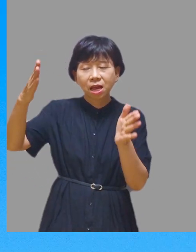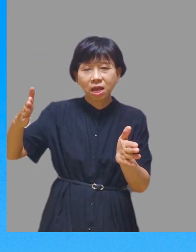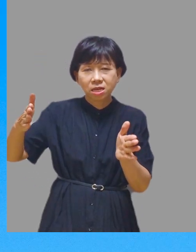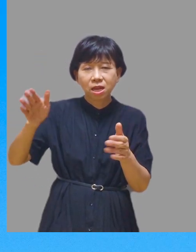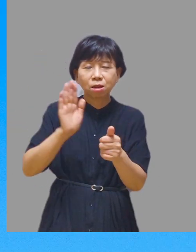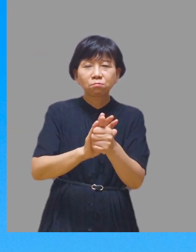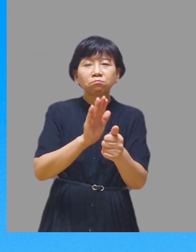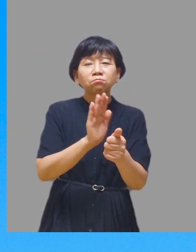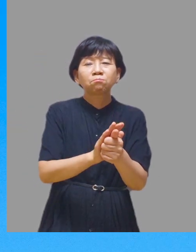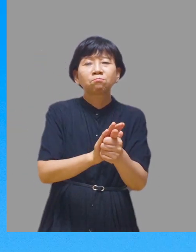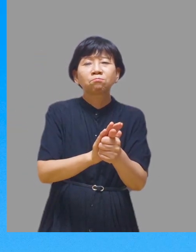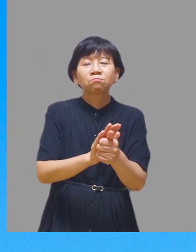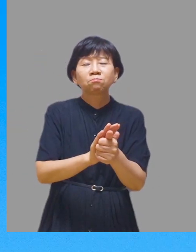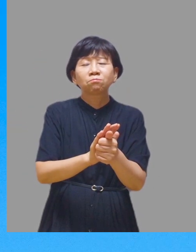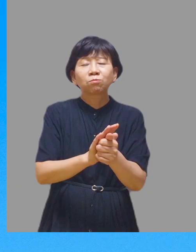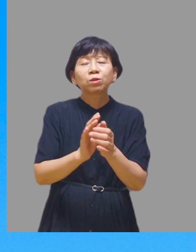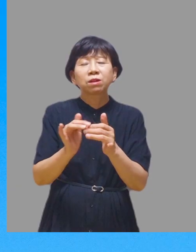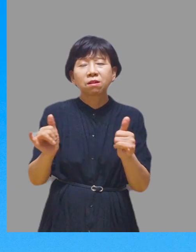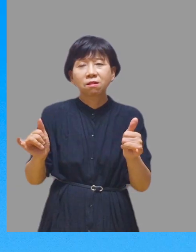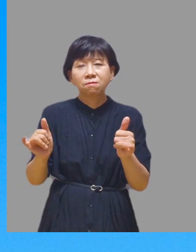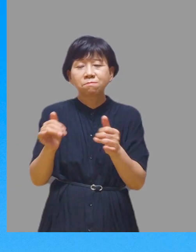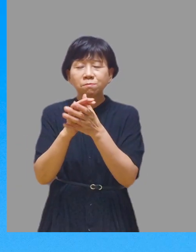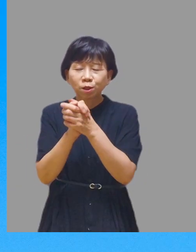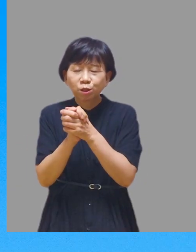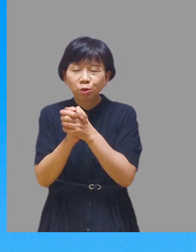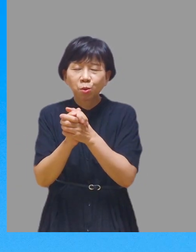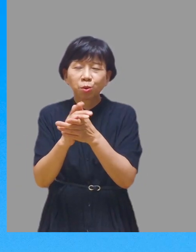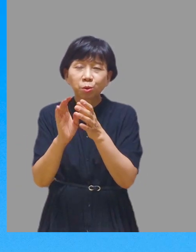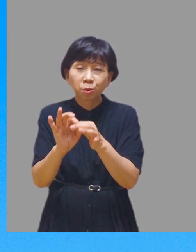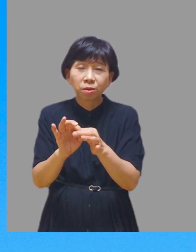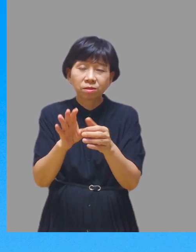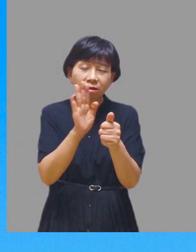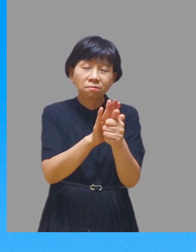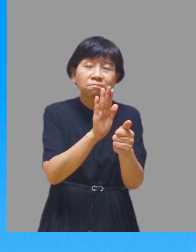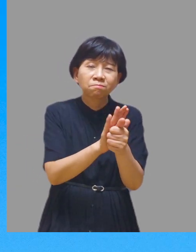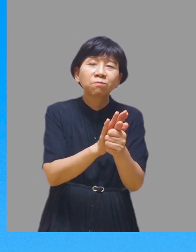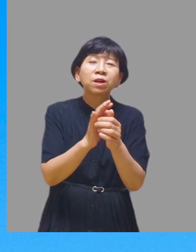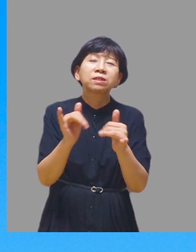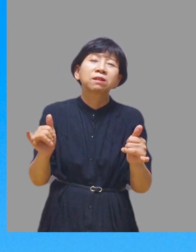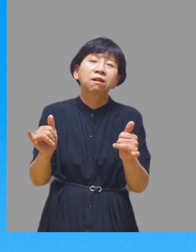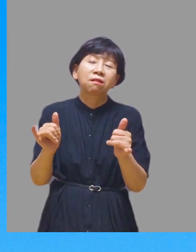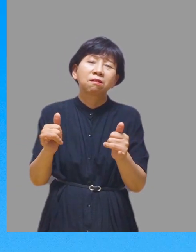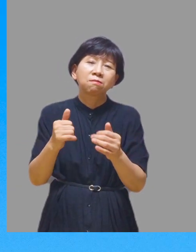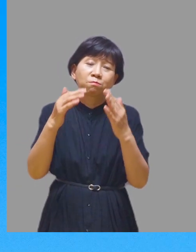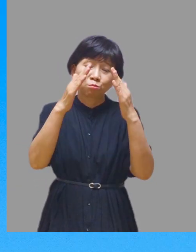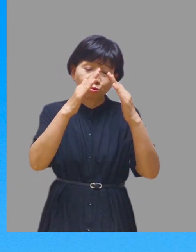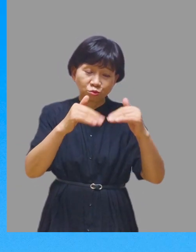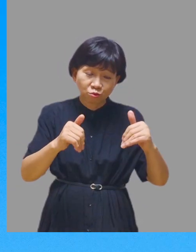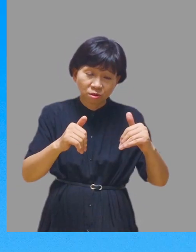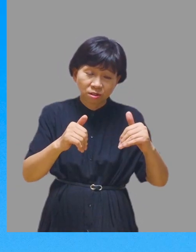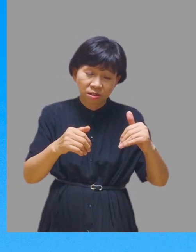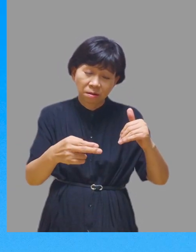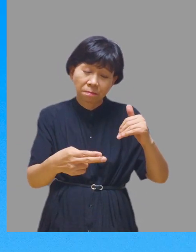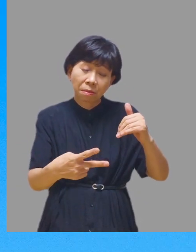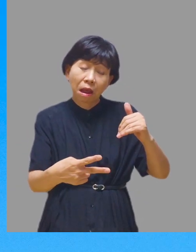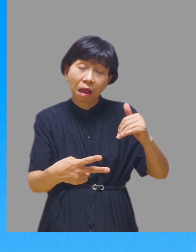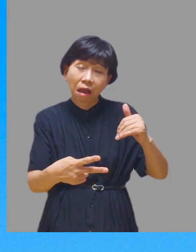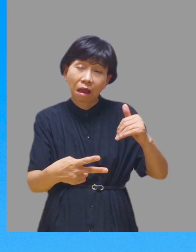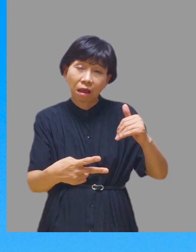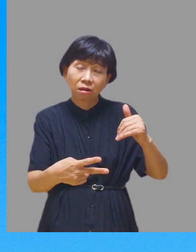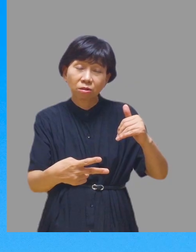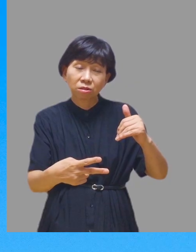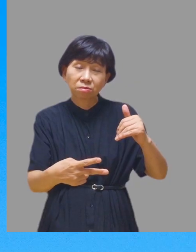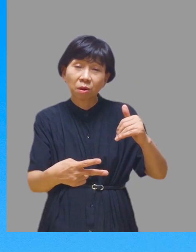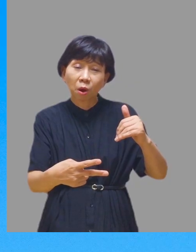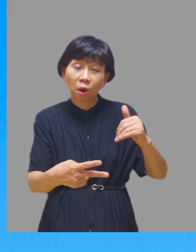중보하는 사람이라는 거죠. 기도로 그 틈을 막아서는 사람을 말합니다. 여러분, 무너진 틈을 보는 것으로 끝나지